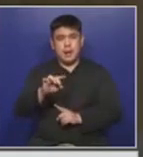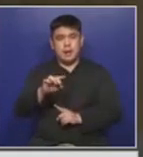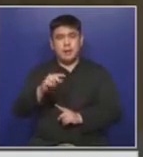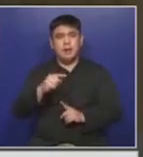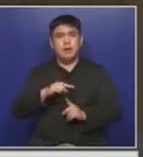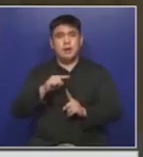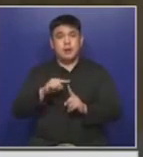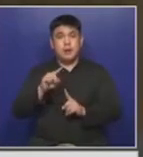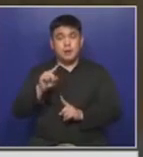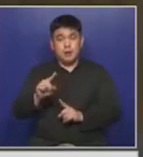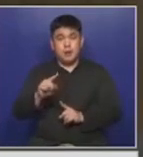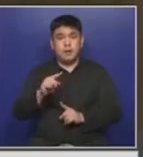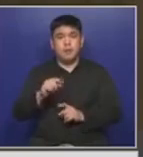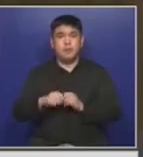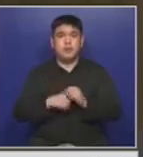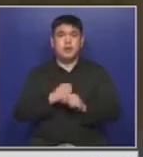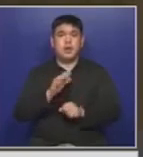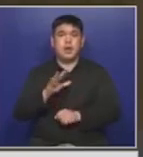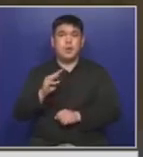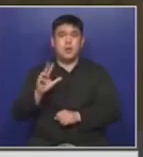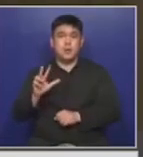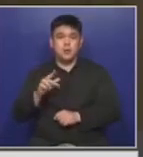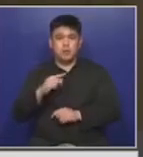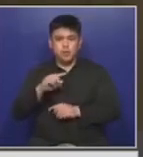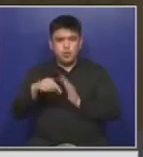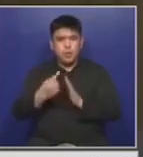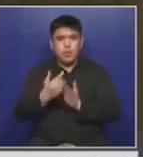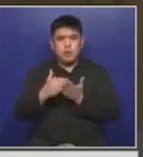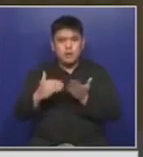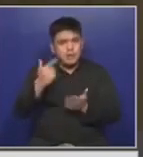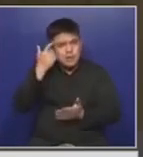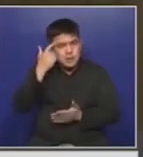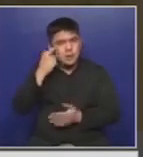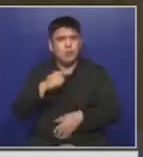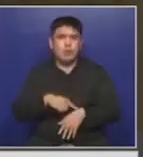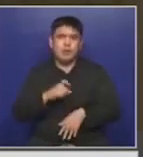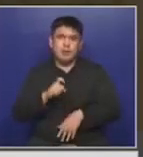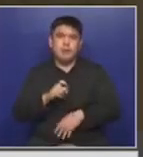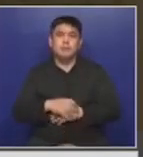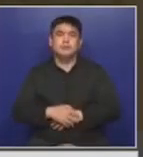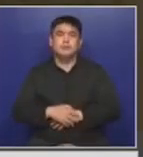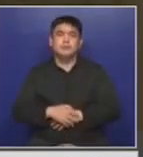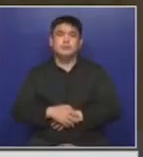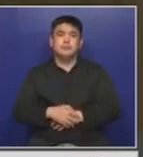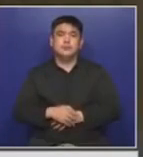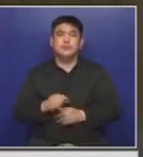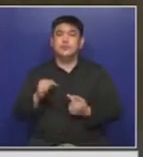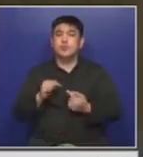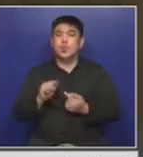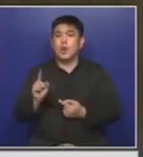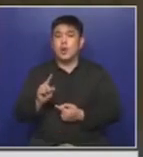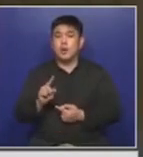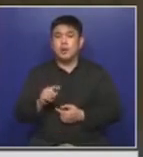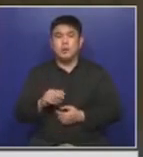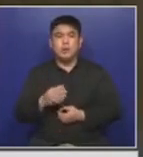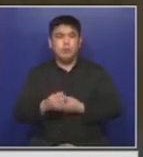2563เราเสียเวลาไปชั่วโมงครึ่งหรืออาจจะมากกว่านั้นนะครับในการอภิปรายกันโดยส